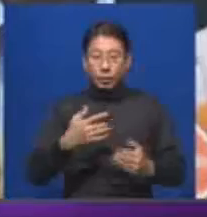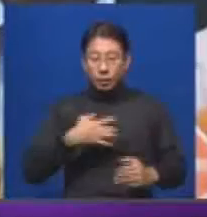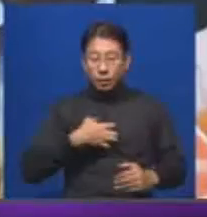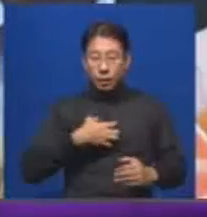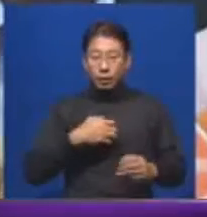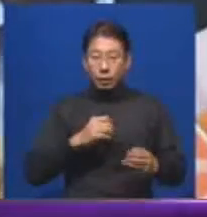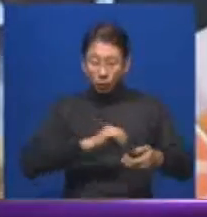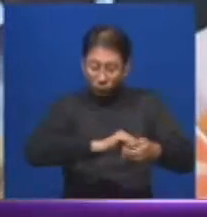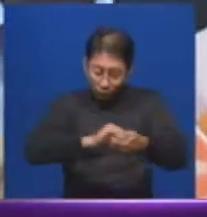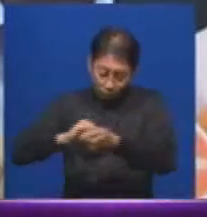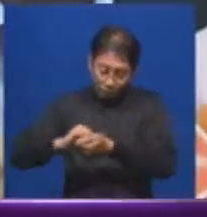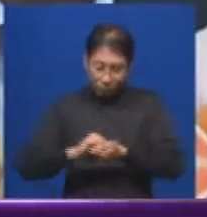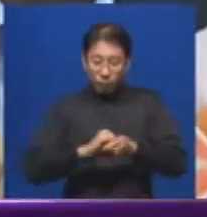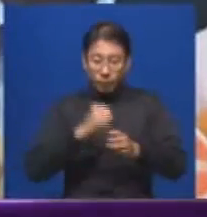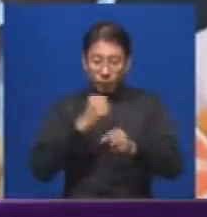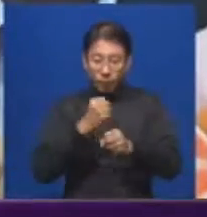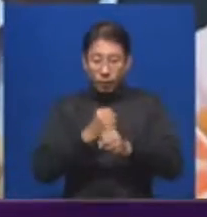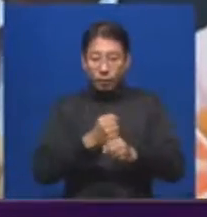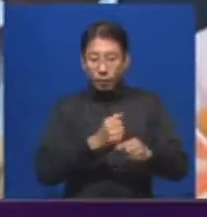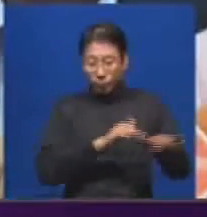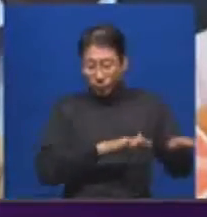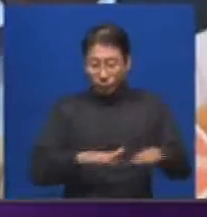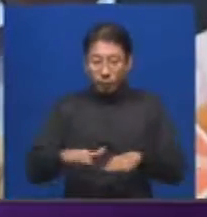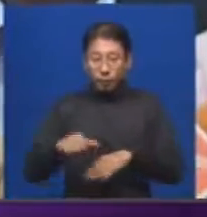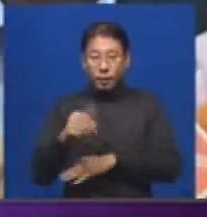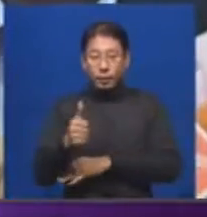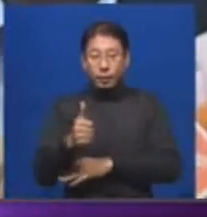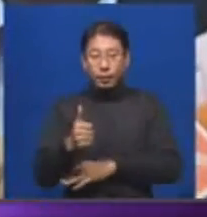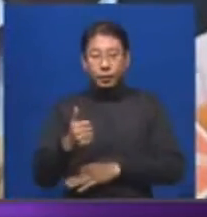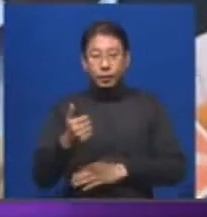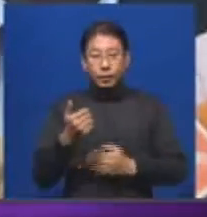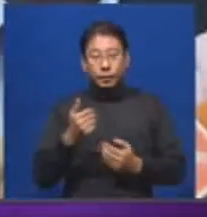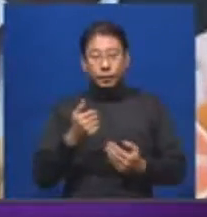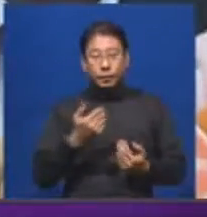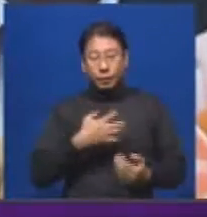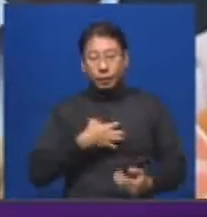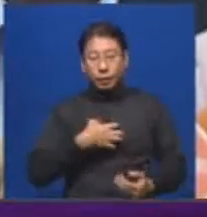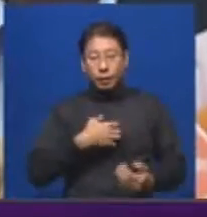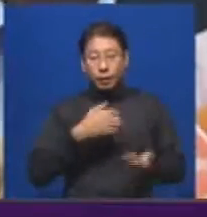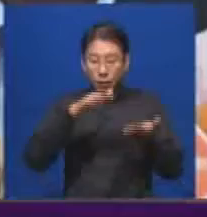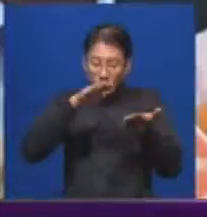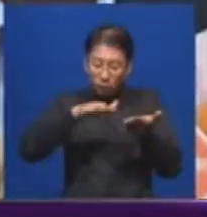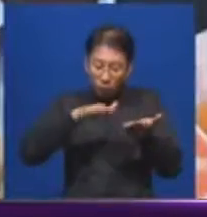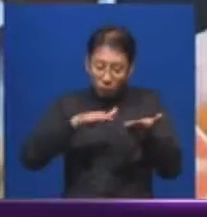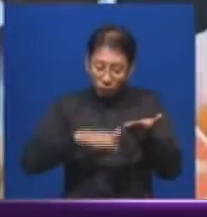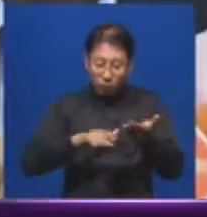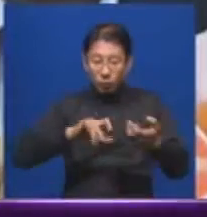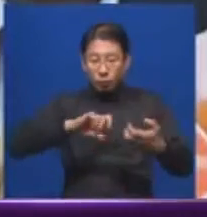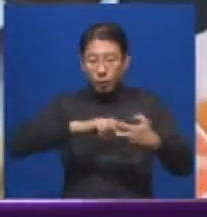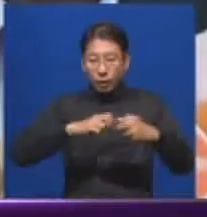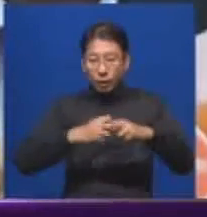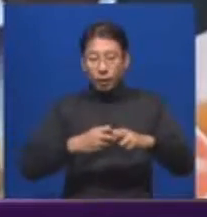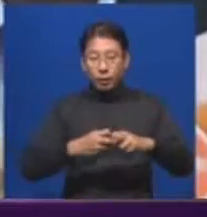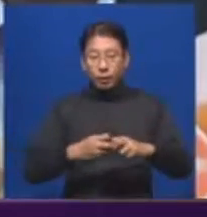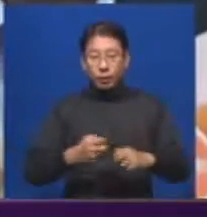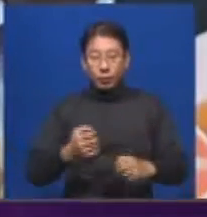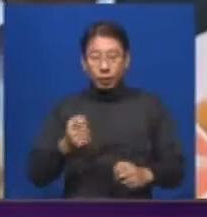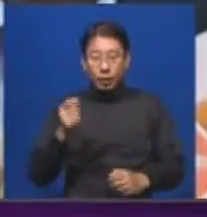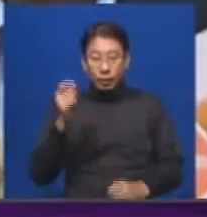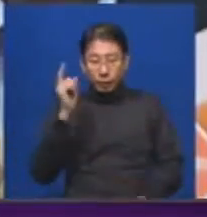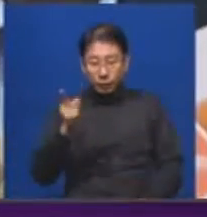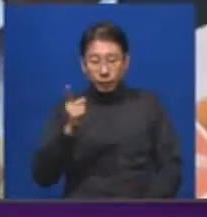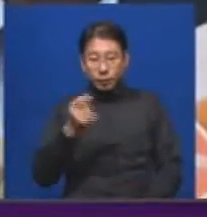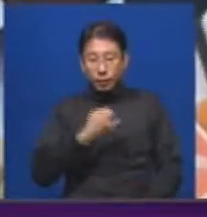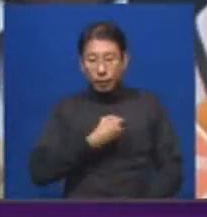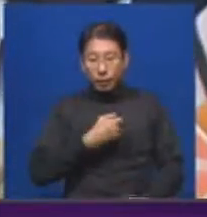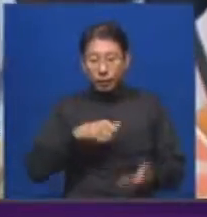ถอะค่ะแล้วค่อยๆปรับจุดร่วมนี้เข้าหากันเราพยายามที่จะลดทิฏฐิต่างๆแล้วก็ใช้หลักของความจริงใจในการที่จะพูด